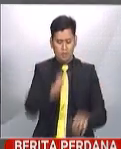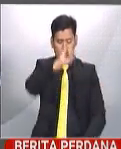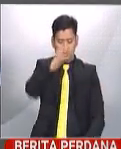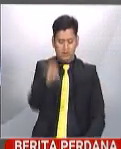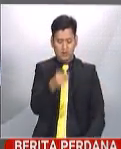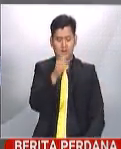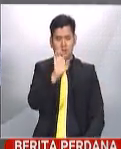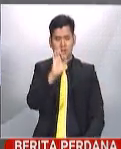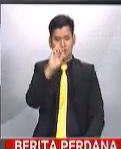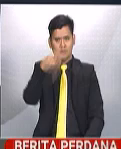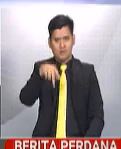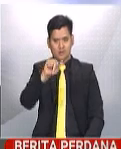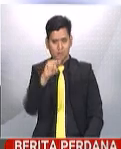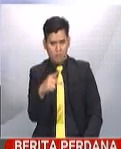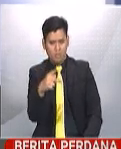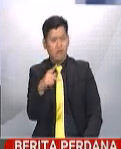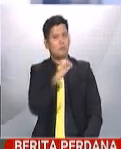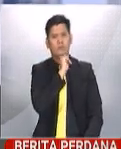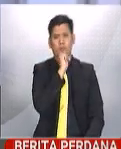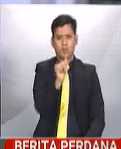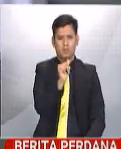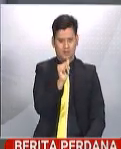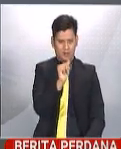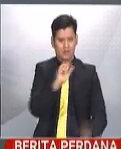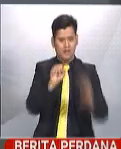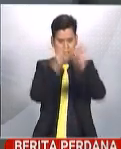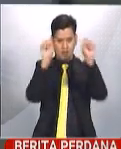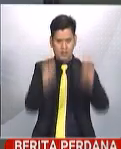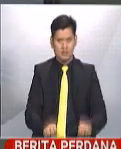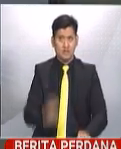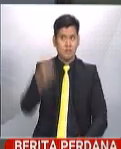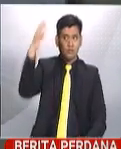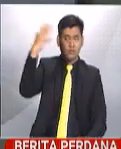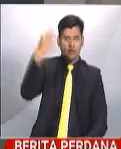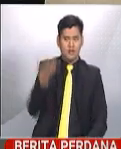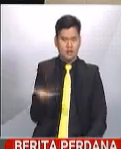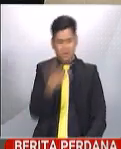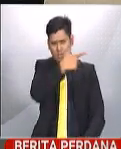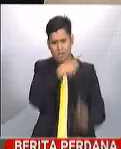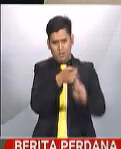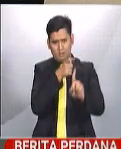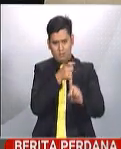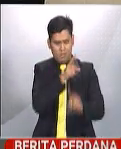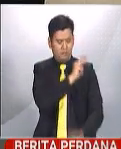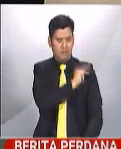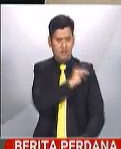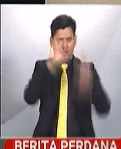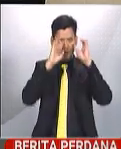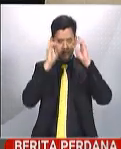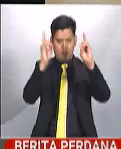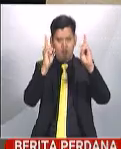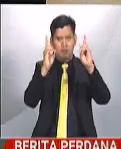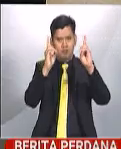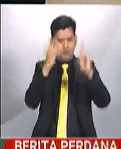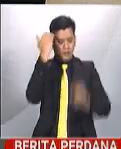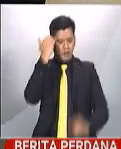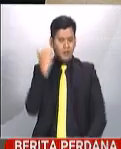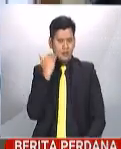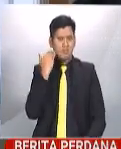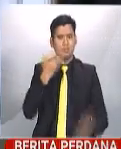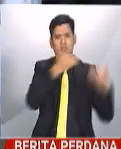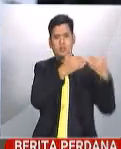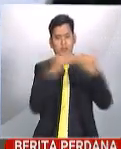ini, bukannya sistem solar hybrid di bawah kontrak Kementerian Pendidikan. Perbicaraan bersambung 9 Mac.